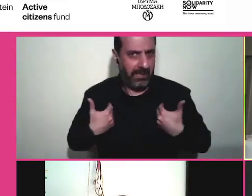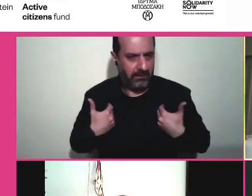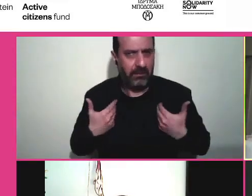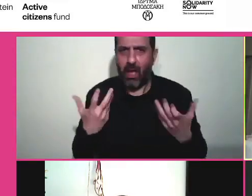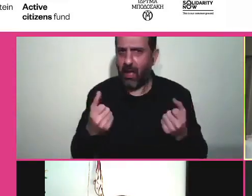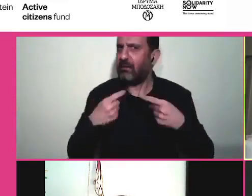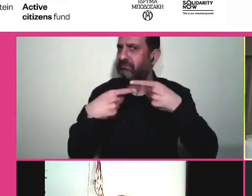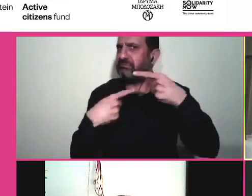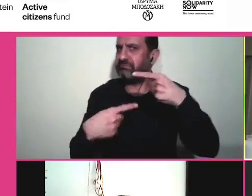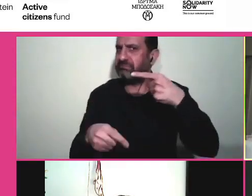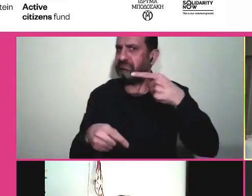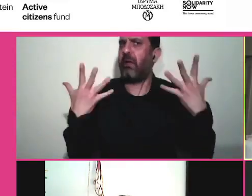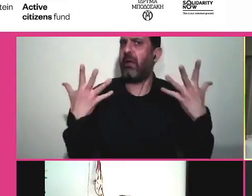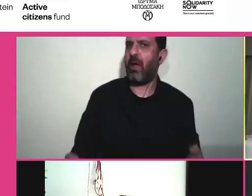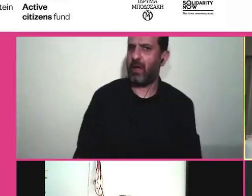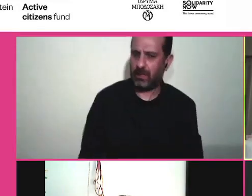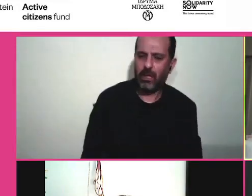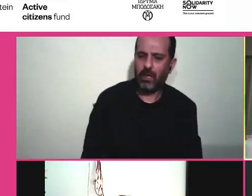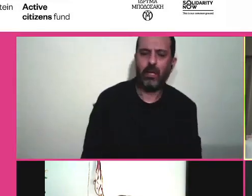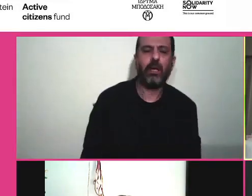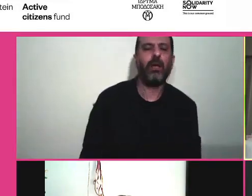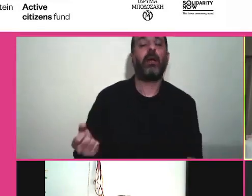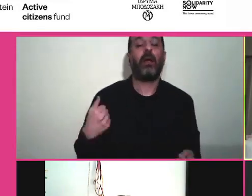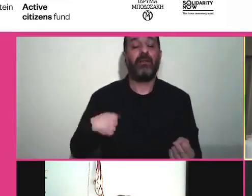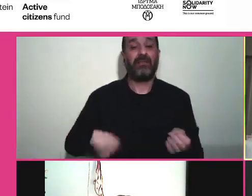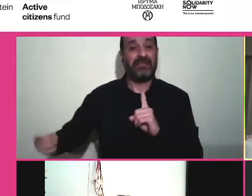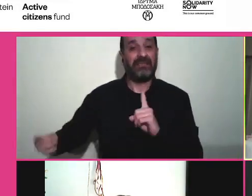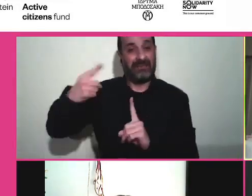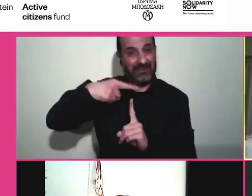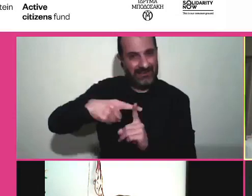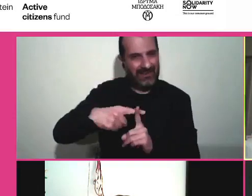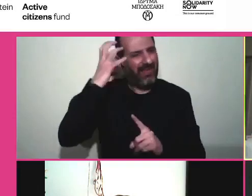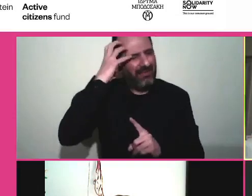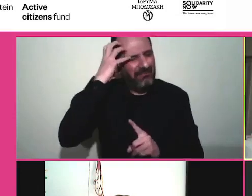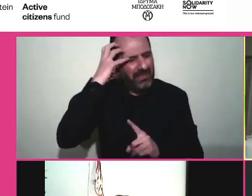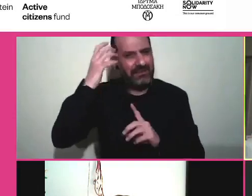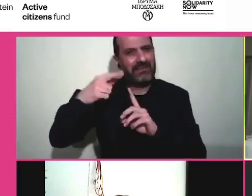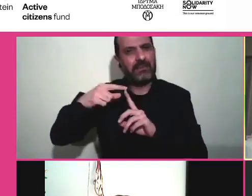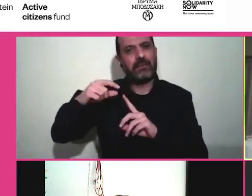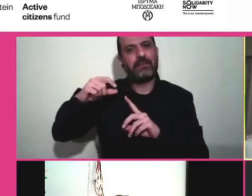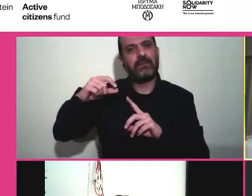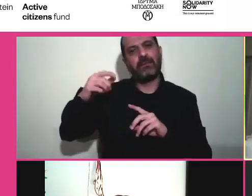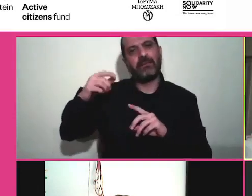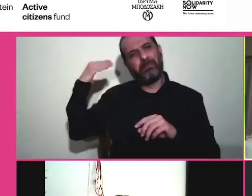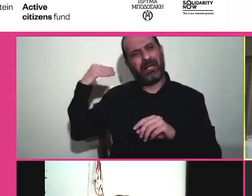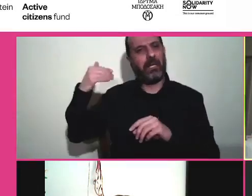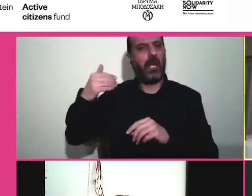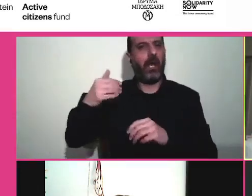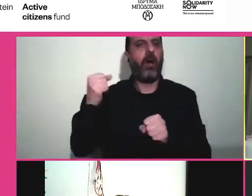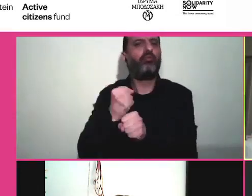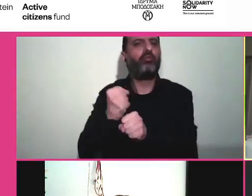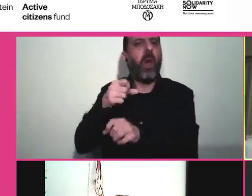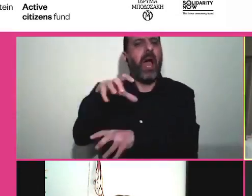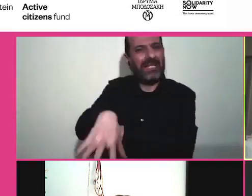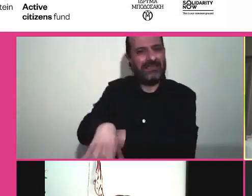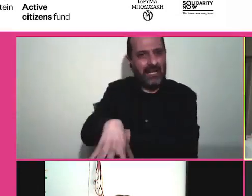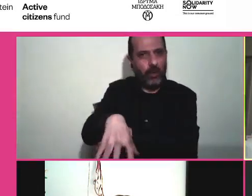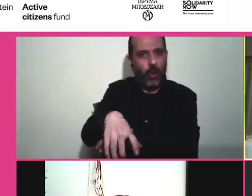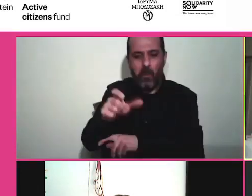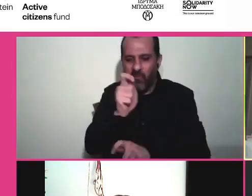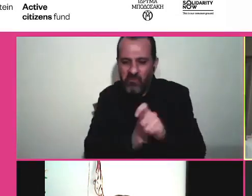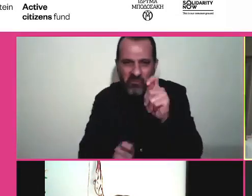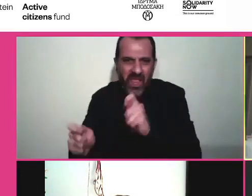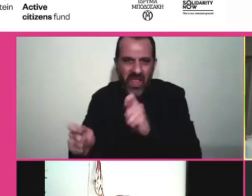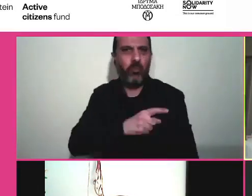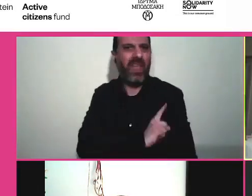σημείο ότι εμείς, όπως είχα πει και στο Capacity Building εργαστήριο, θα τυπώσουμε